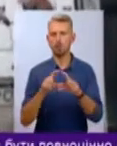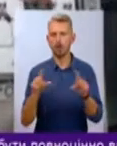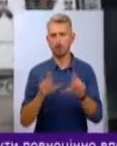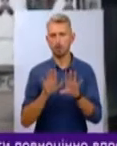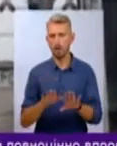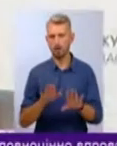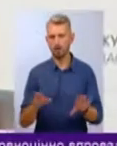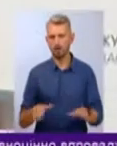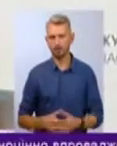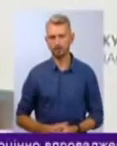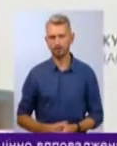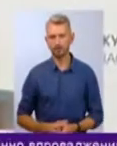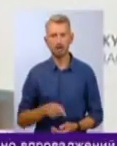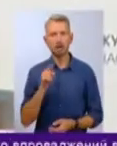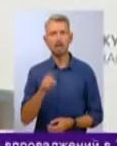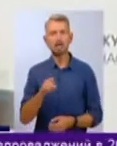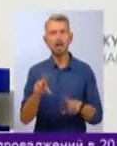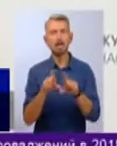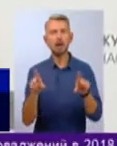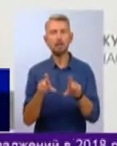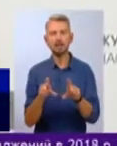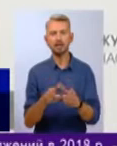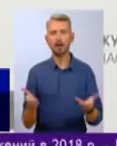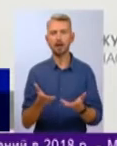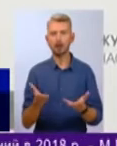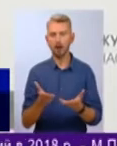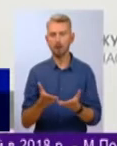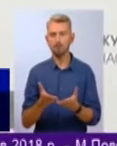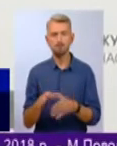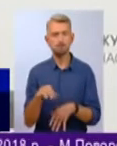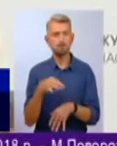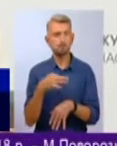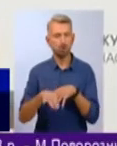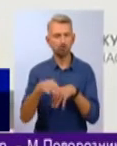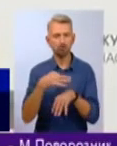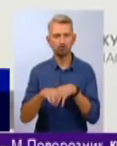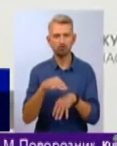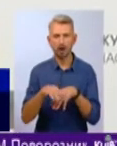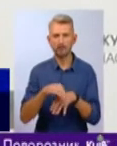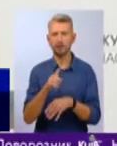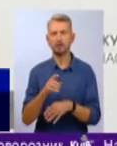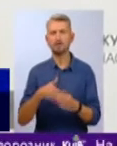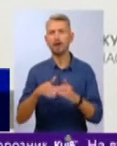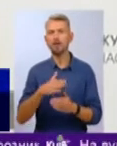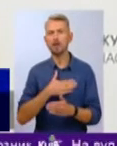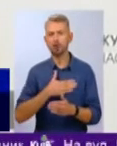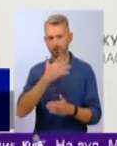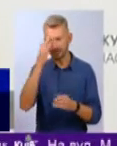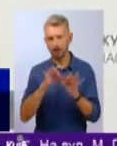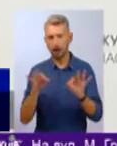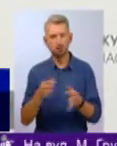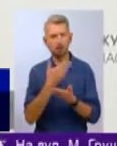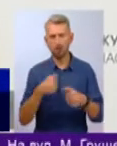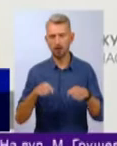меблів. Ця крамниця, яка познущалася над нашими ідеалами, я думаю, що не має права